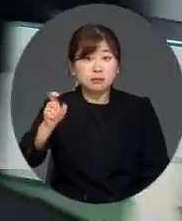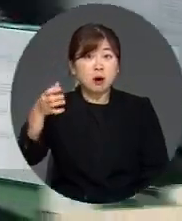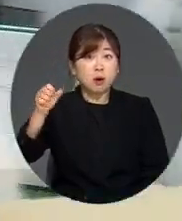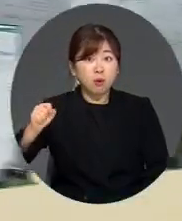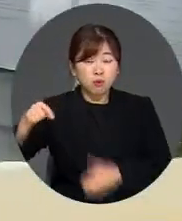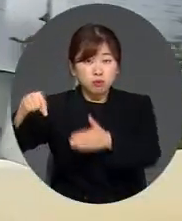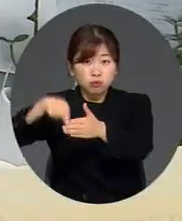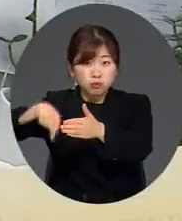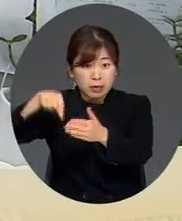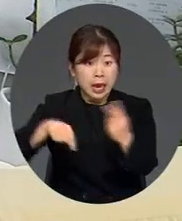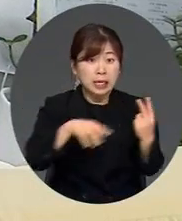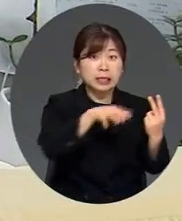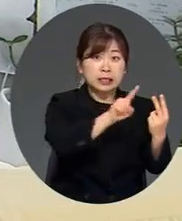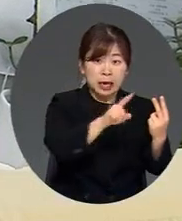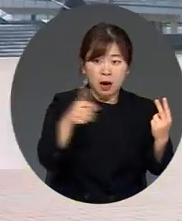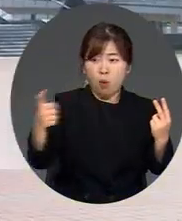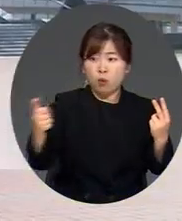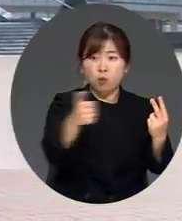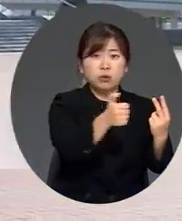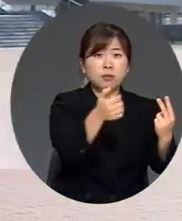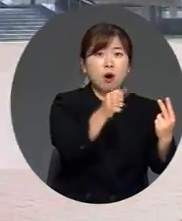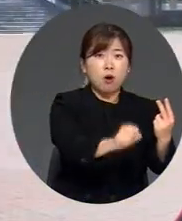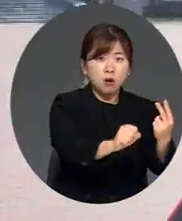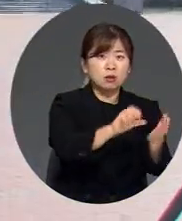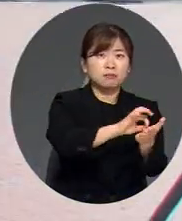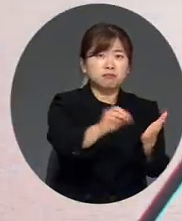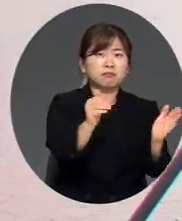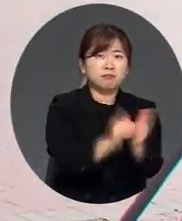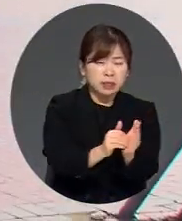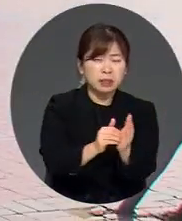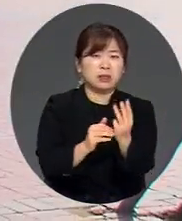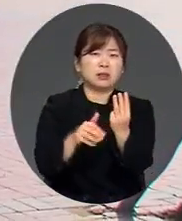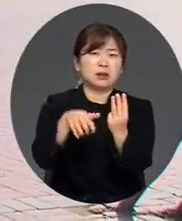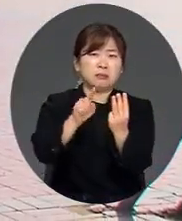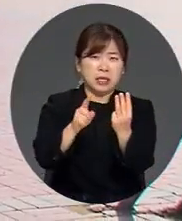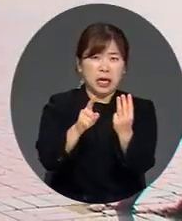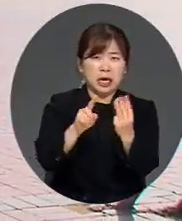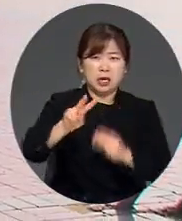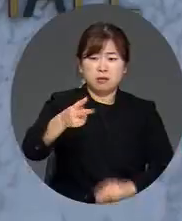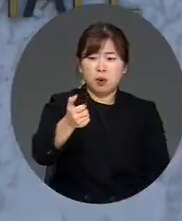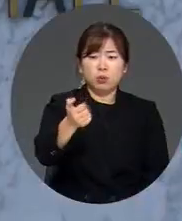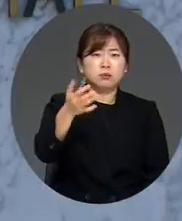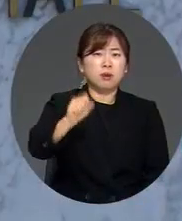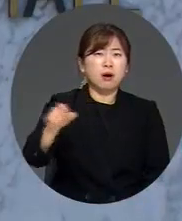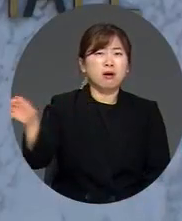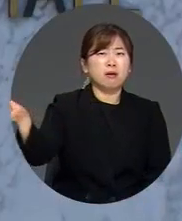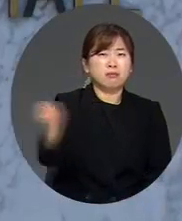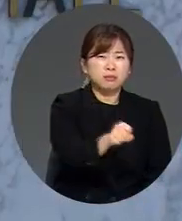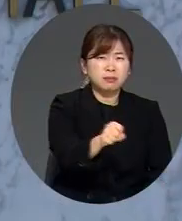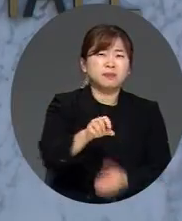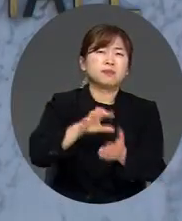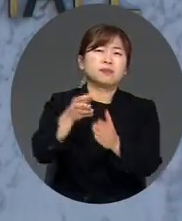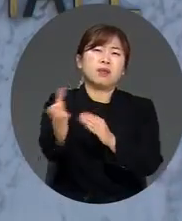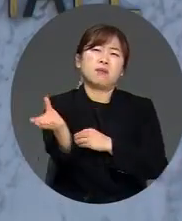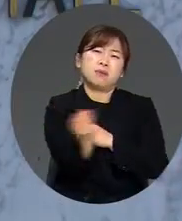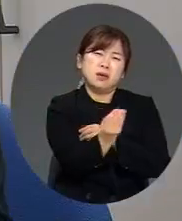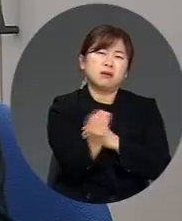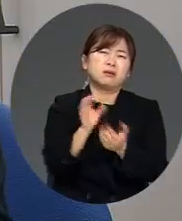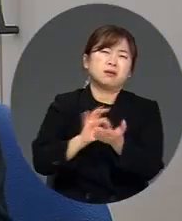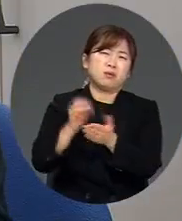2차 추경에서 50억 원을 이미 사용했고 3차 추경에서 250억 원을 더 빼낼